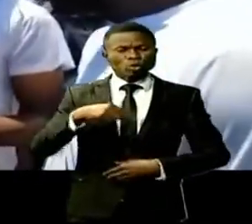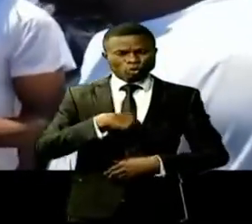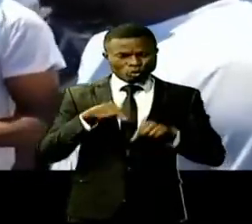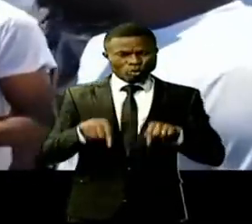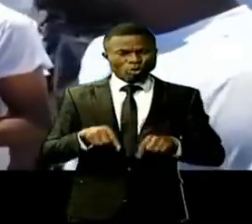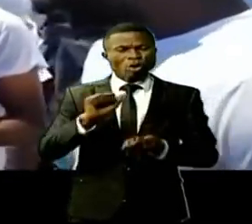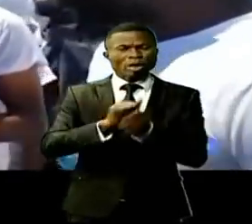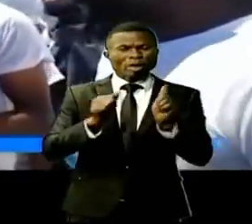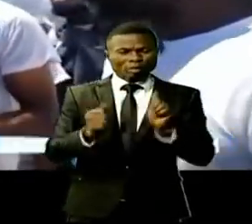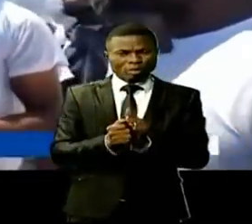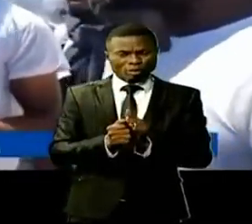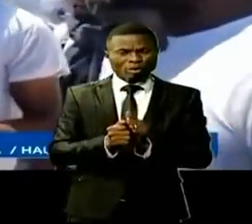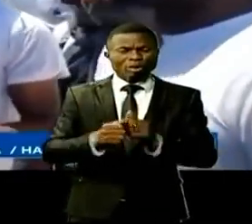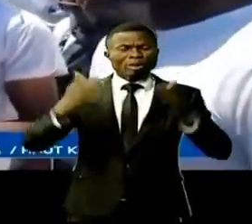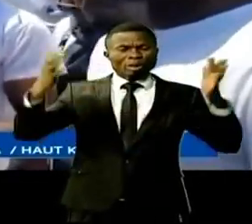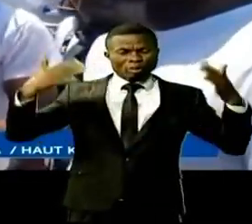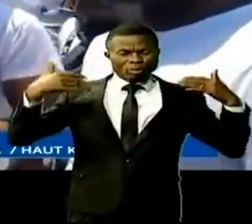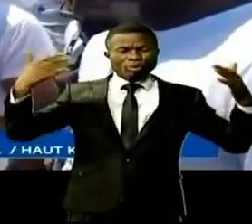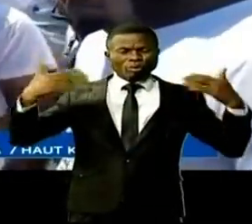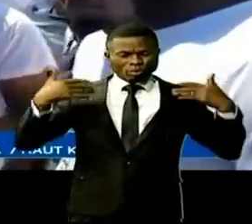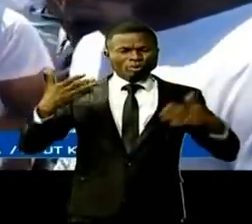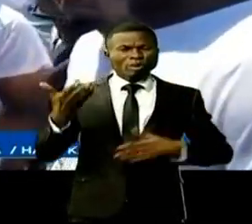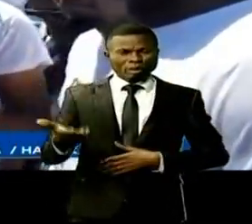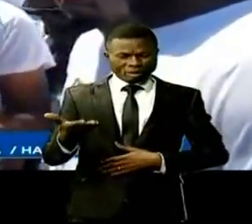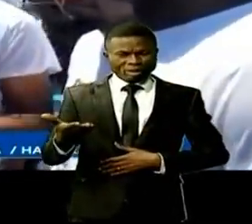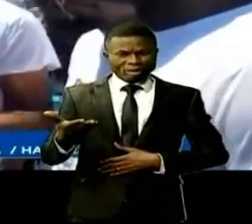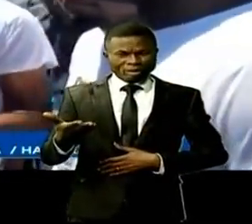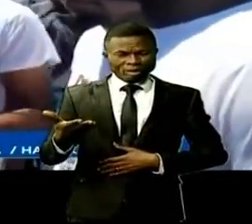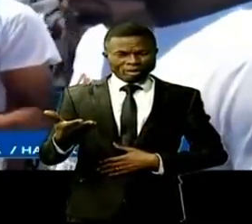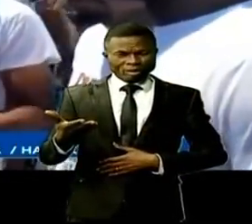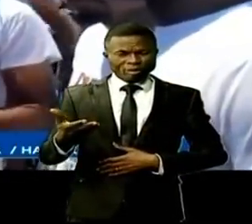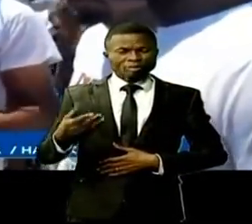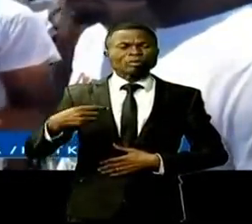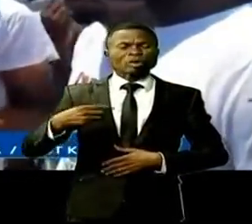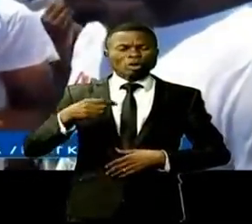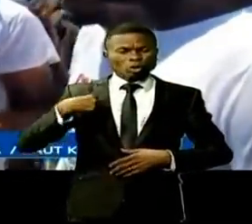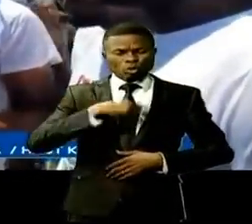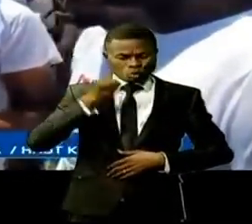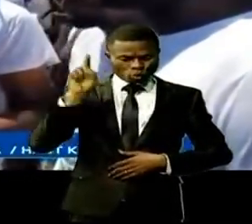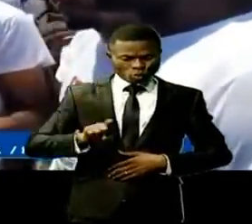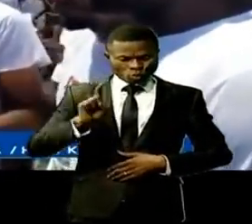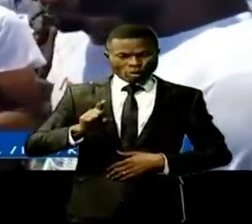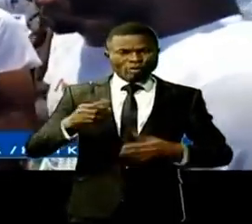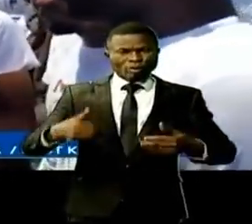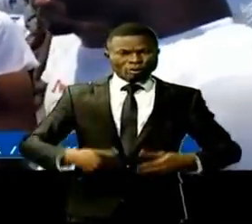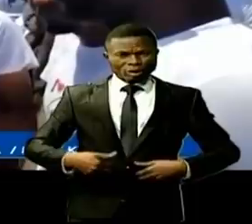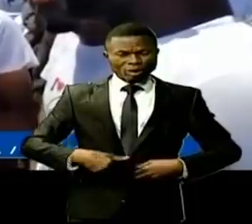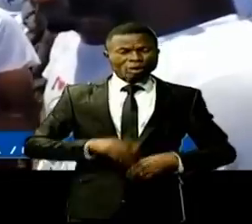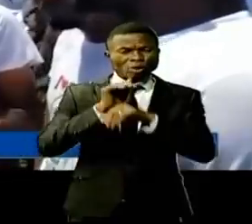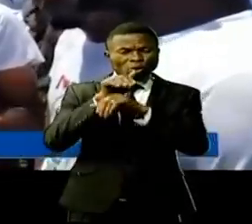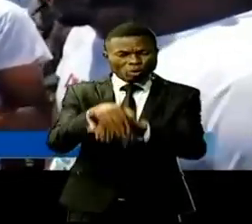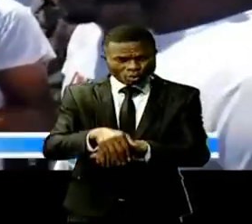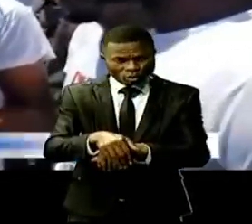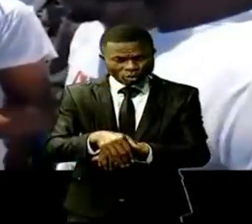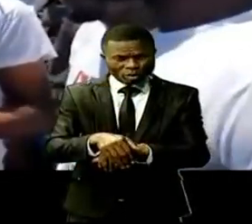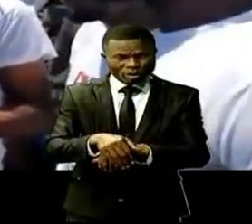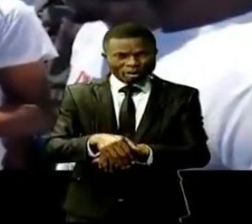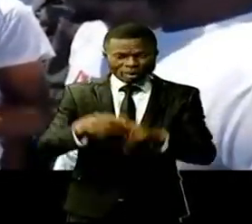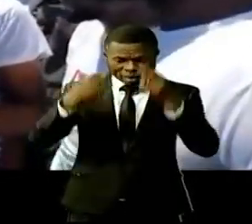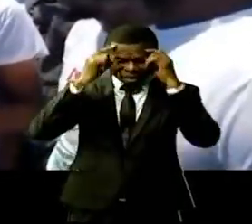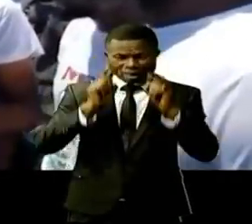aux problèmes liés au réchauffement climatique. Il revient à nous, jeunesse, de s'engager, de prendre